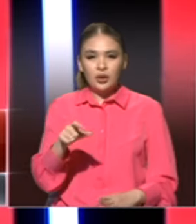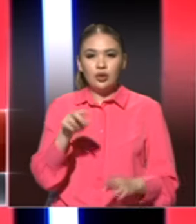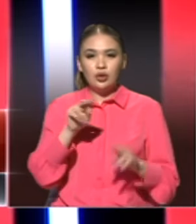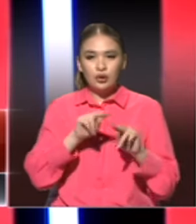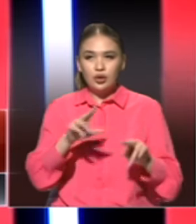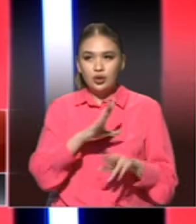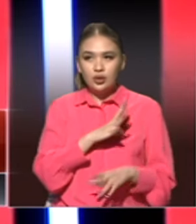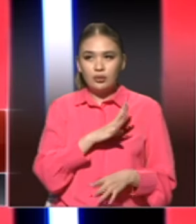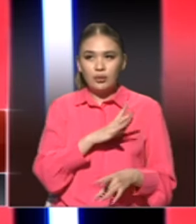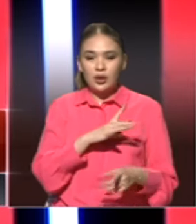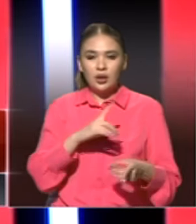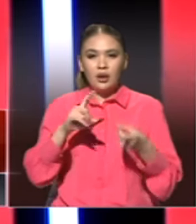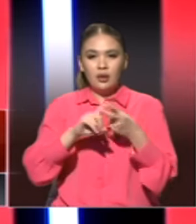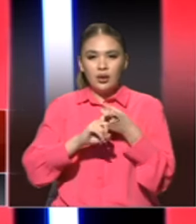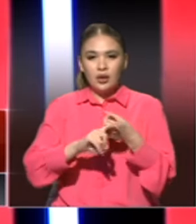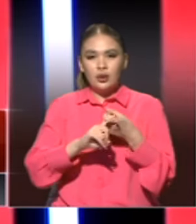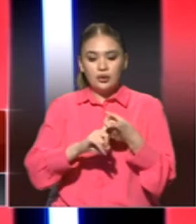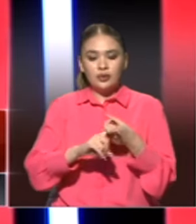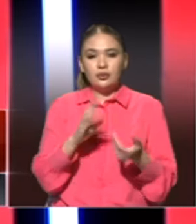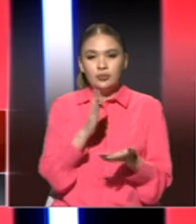қалды.